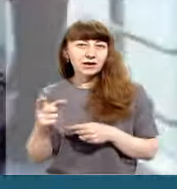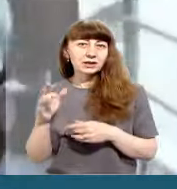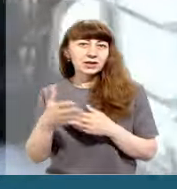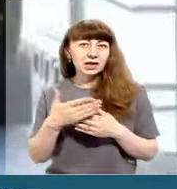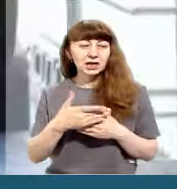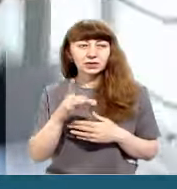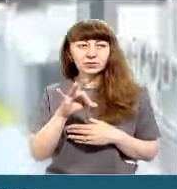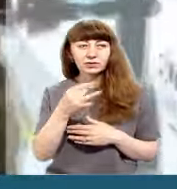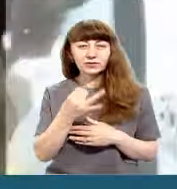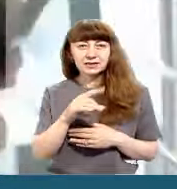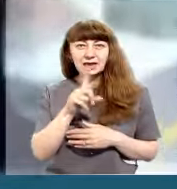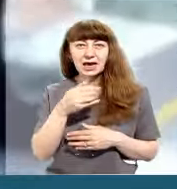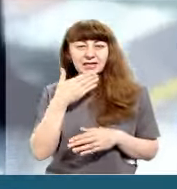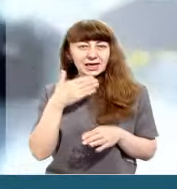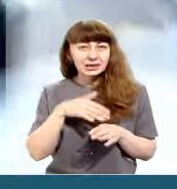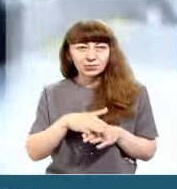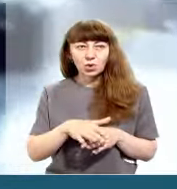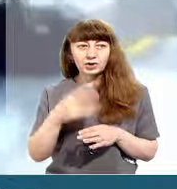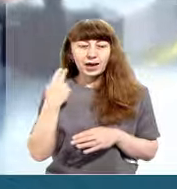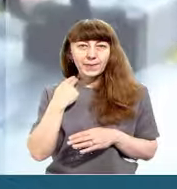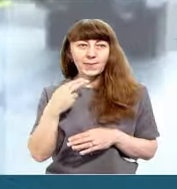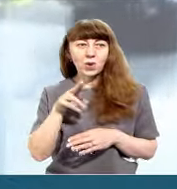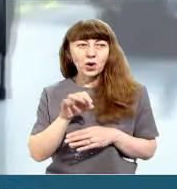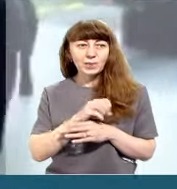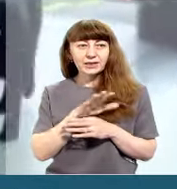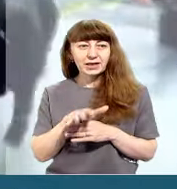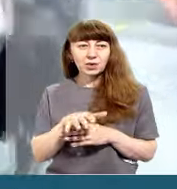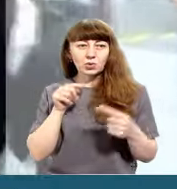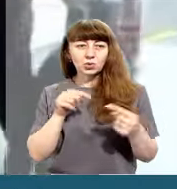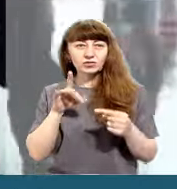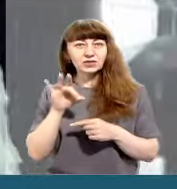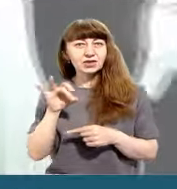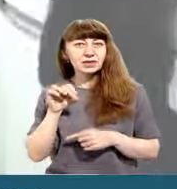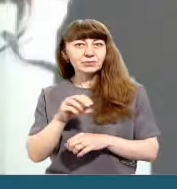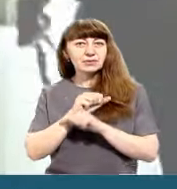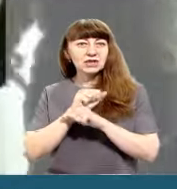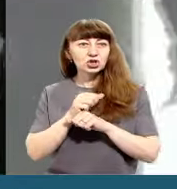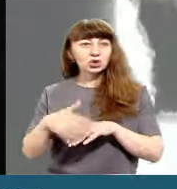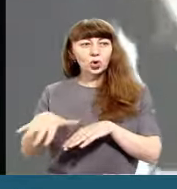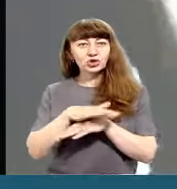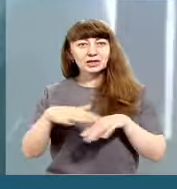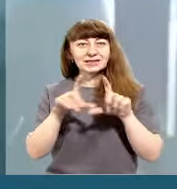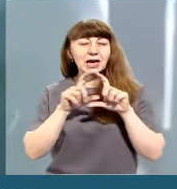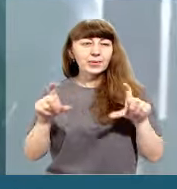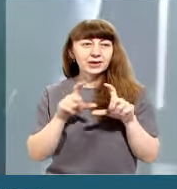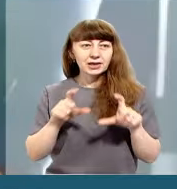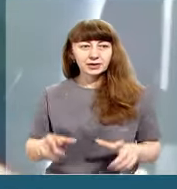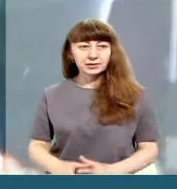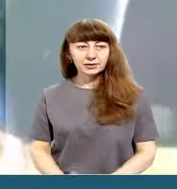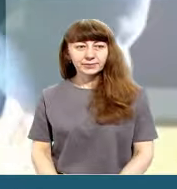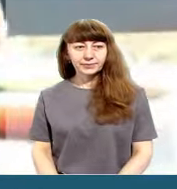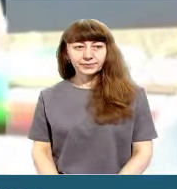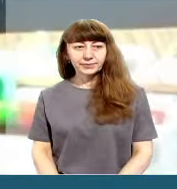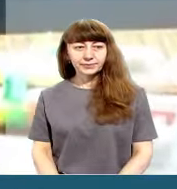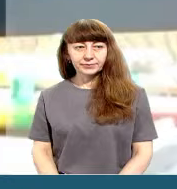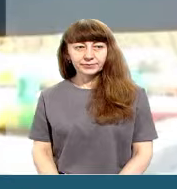административной ответственности за неисполнение обязанностей по обеспечению антитеррористической защищенности объекта, уязвимого в